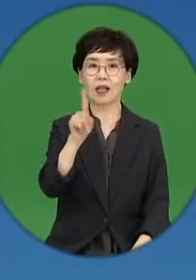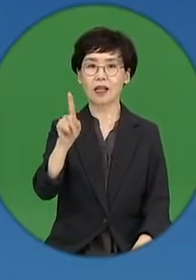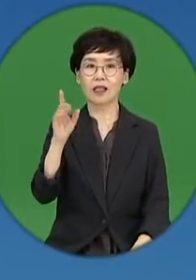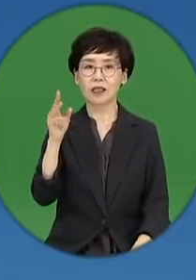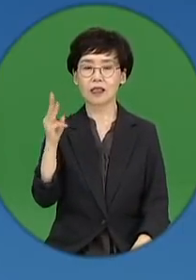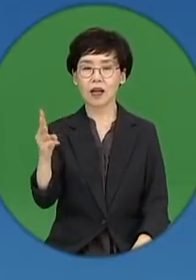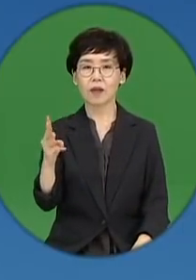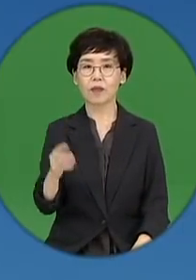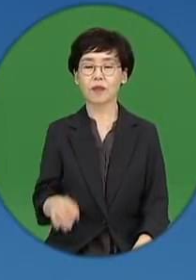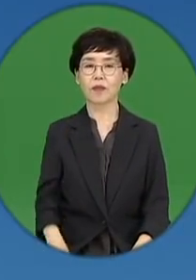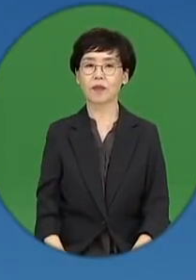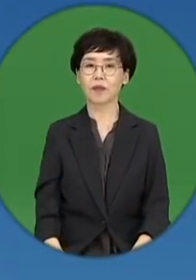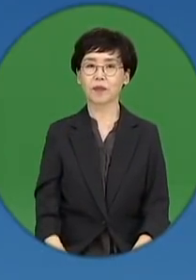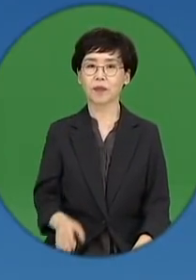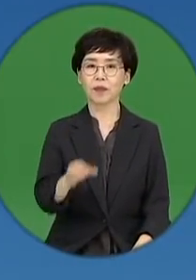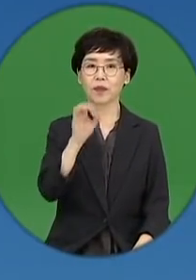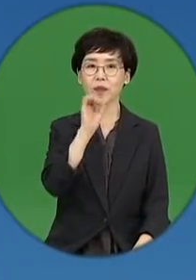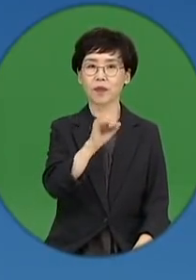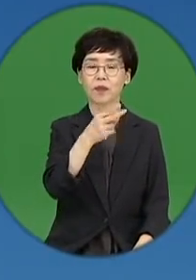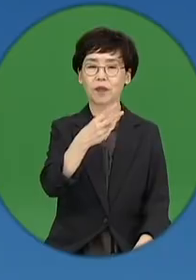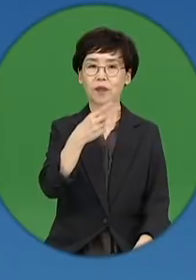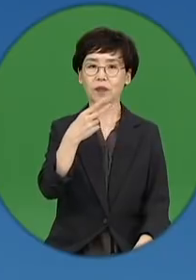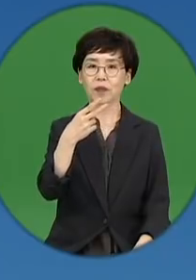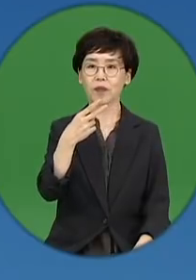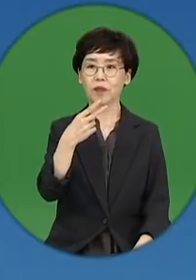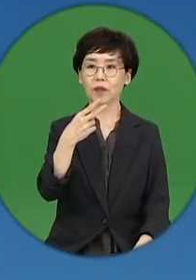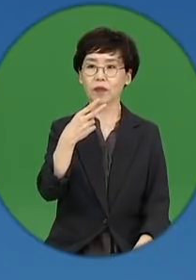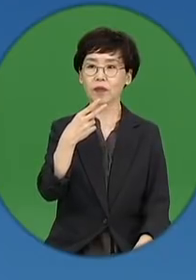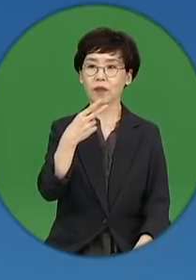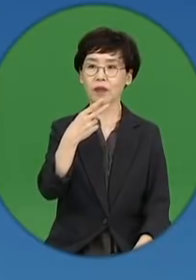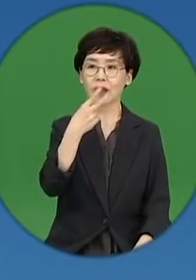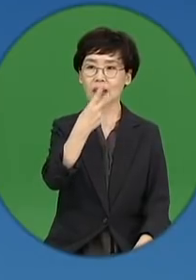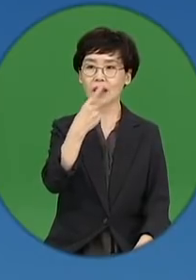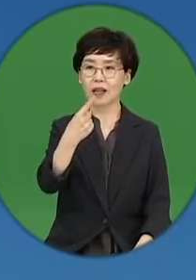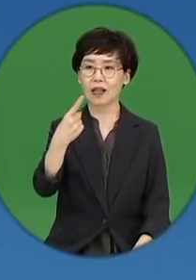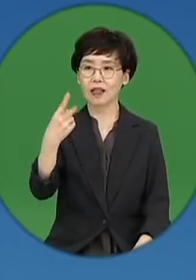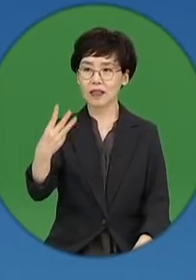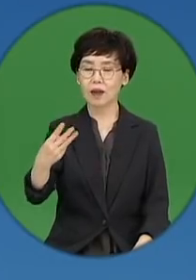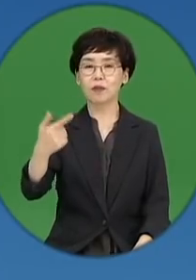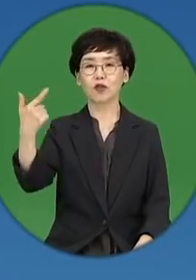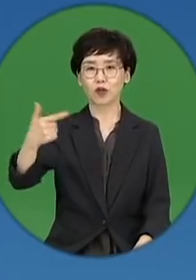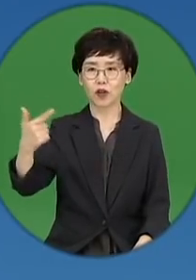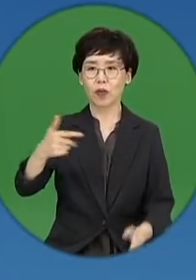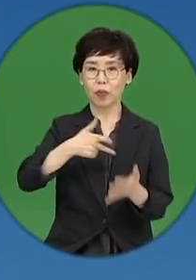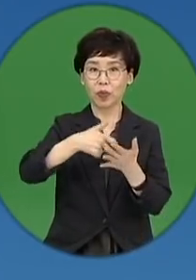2113-02-2113 6000번으로 전화를 해서 주시거나요. 네. 아니면 카카오톡으로 SBS 제보